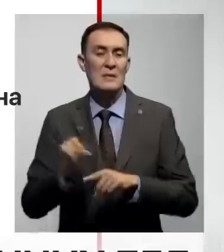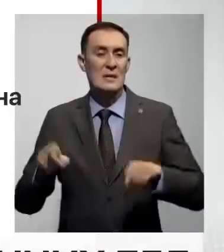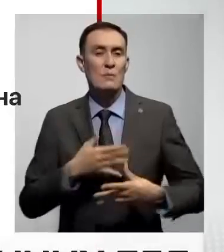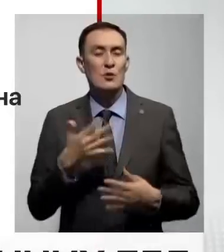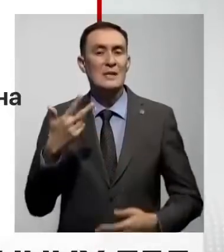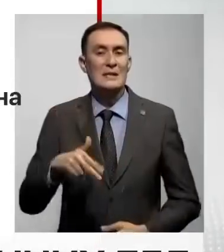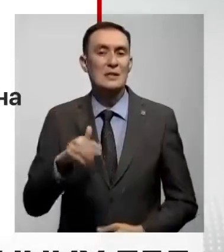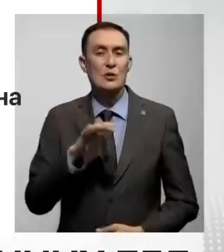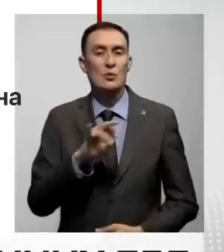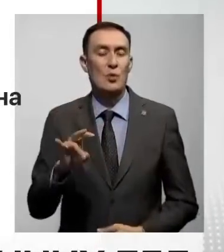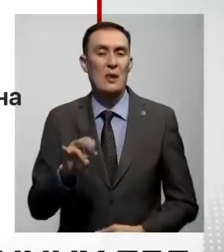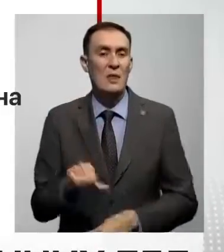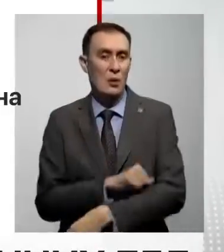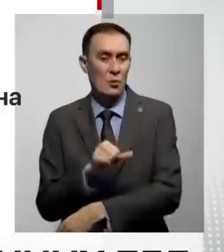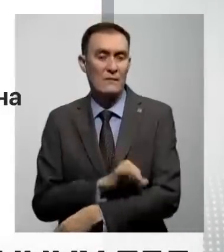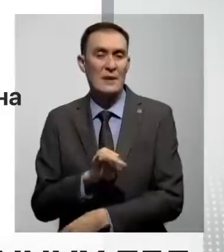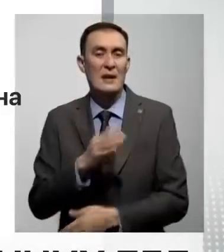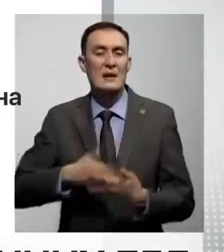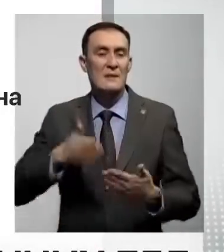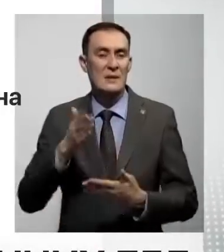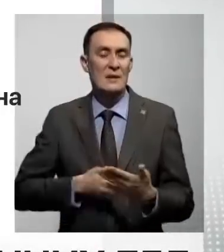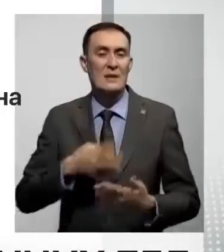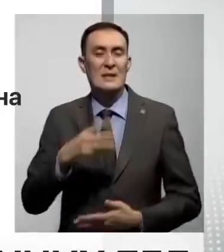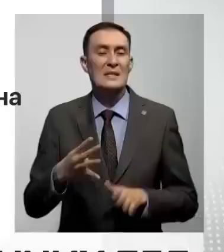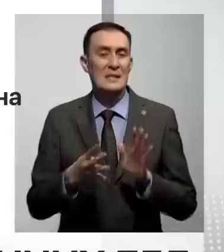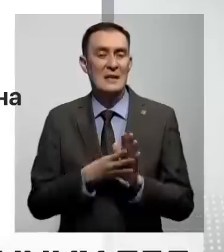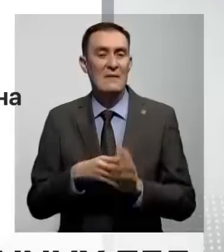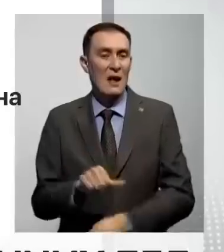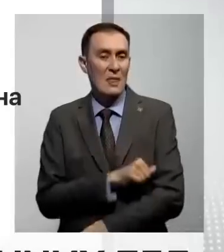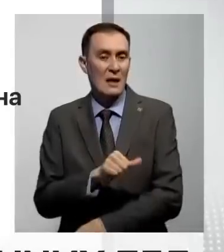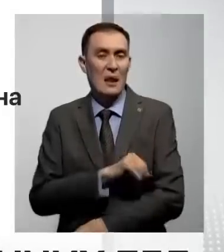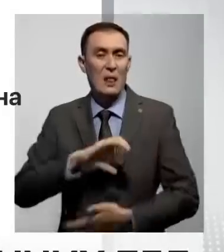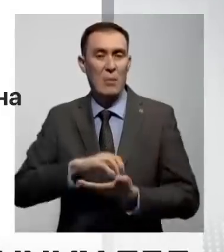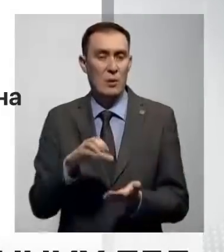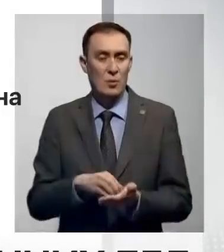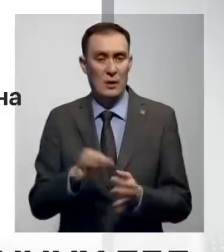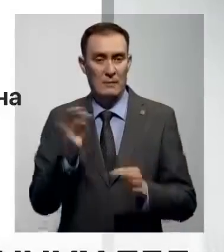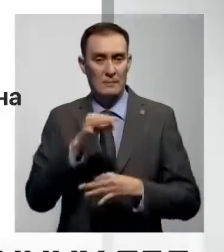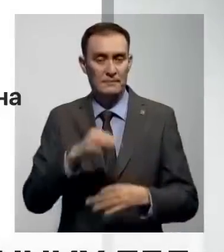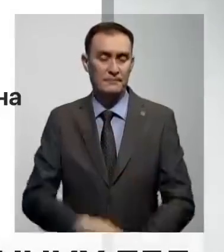больше 30 тонн наркотиков и ликвидировали 39 нарколабораторий.